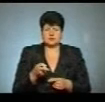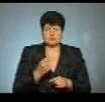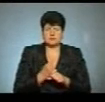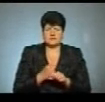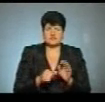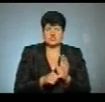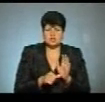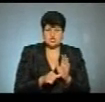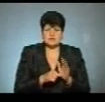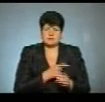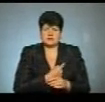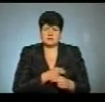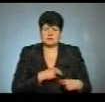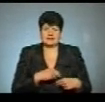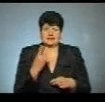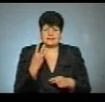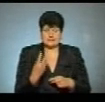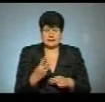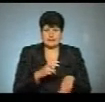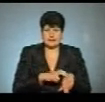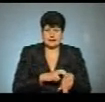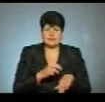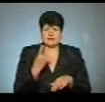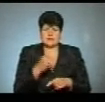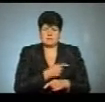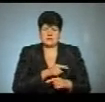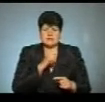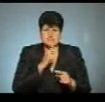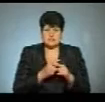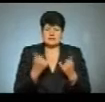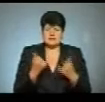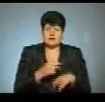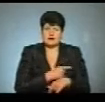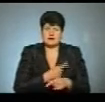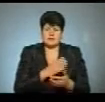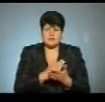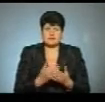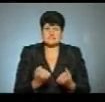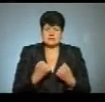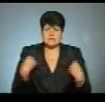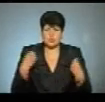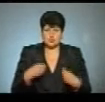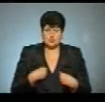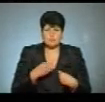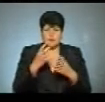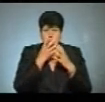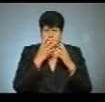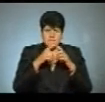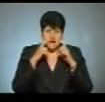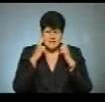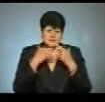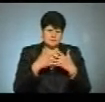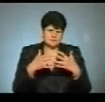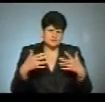працюватимуть 6 медичних працівників, 3 медсестри та 3 лікарів. Зараз лікарня забезпечена захисними костюмами, масками та іншими